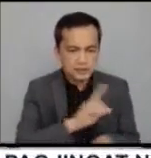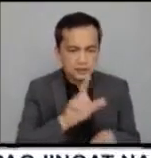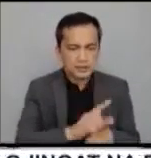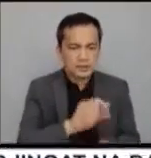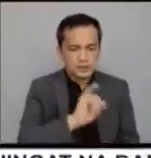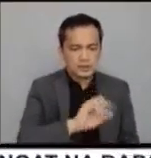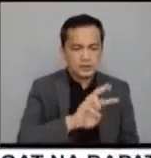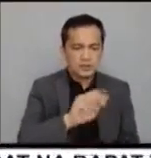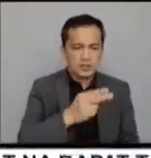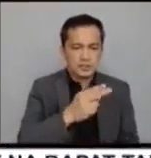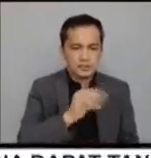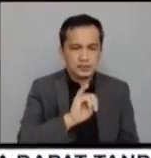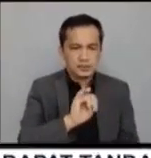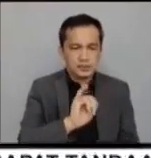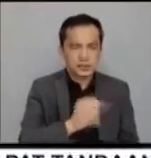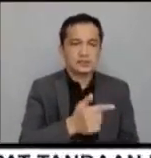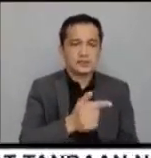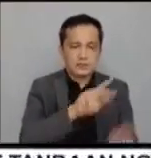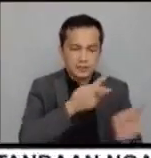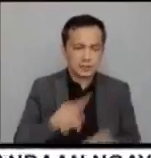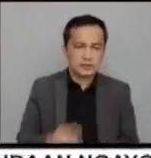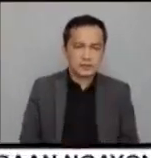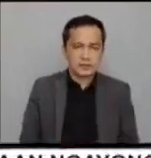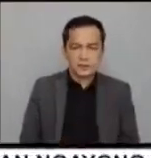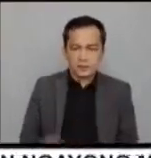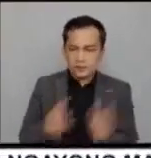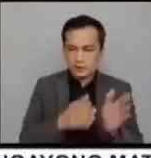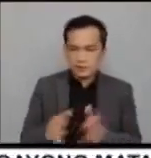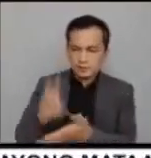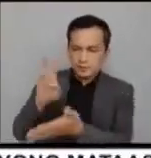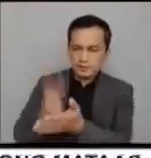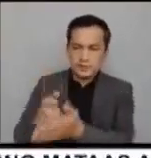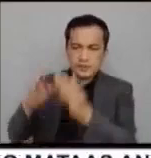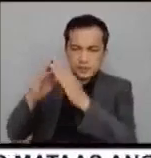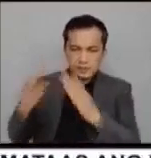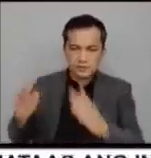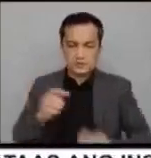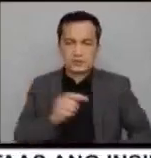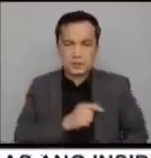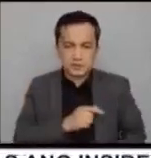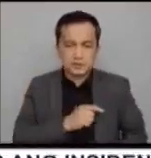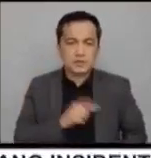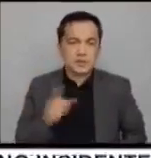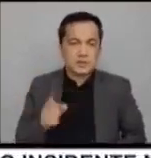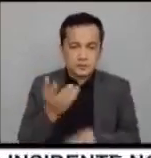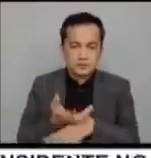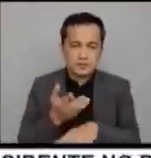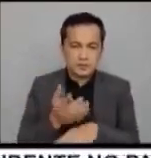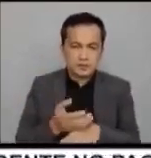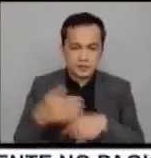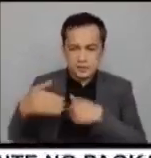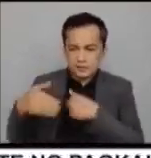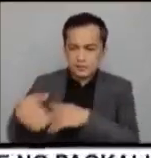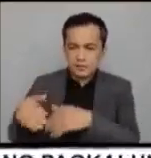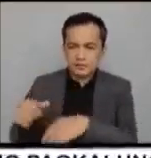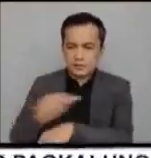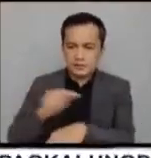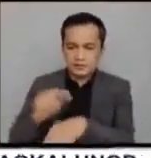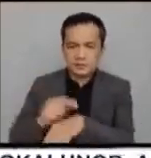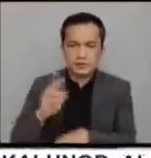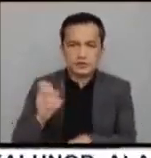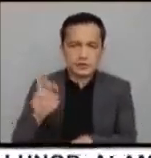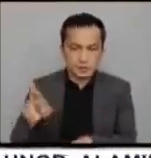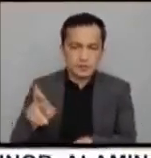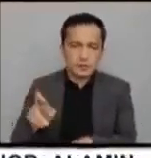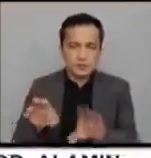Palawan. May plano rin anyang gawing site para sa housing ng mga gwardiya at informal settlers ang parade grounds ng Bucor. Bukas din anya ang